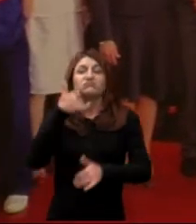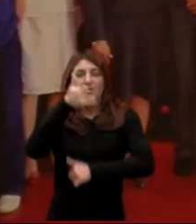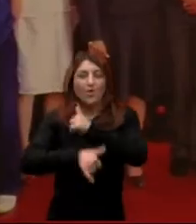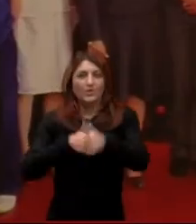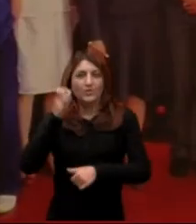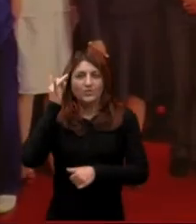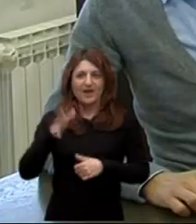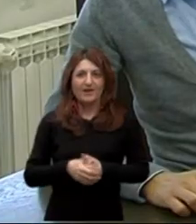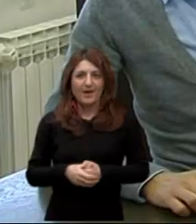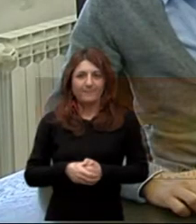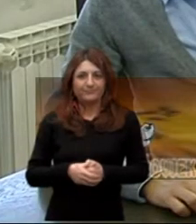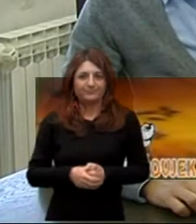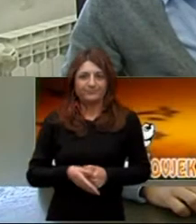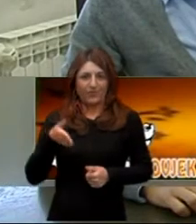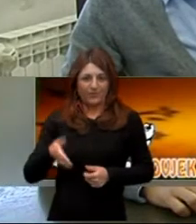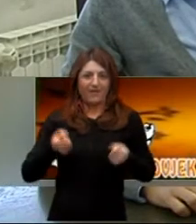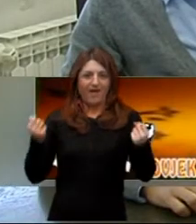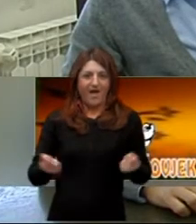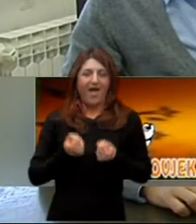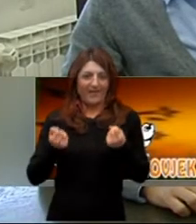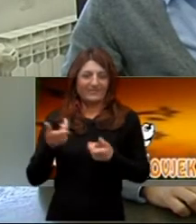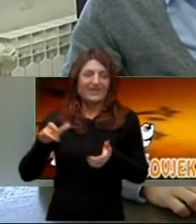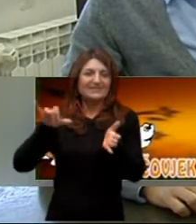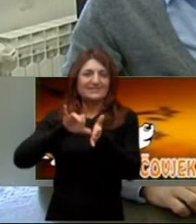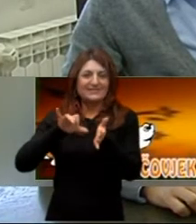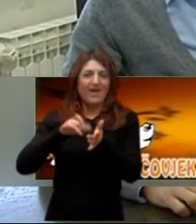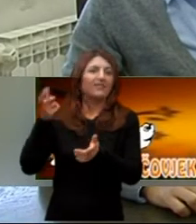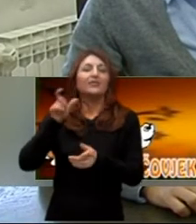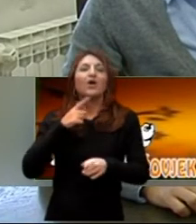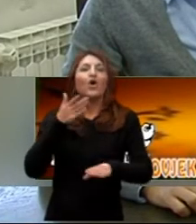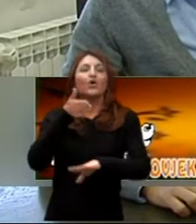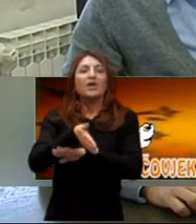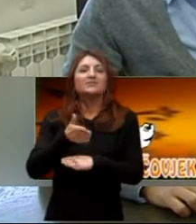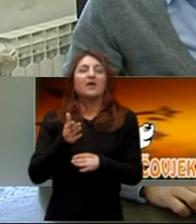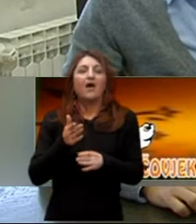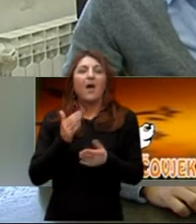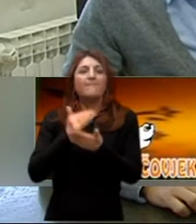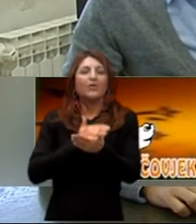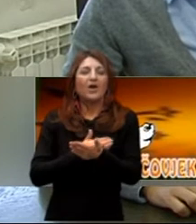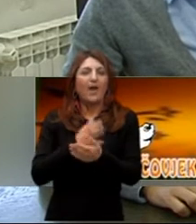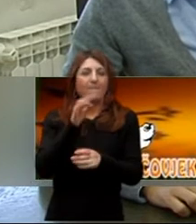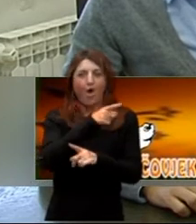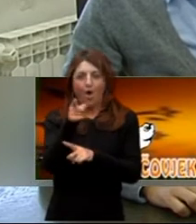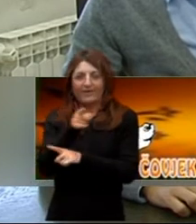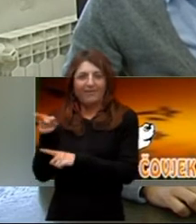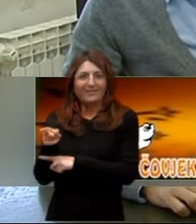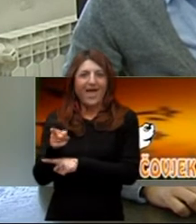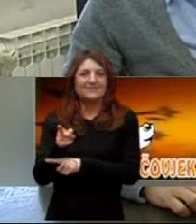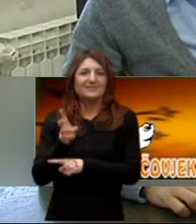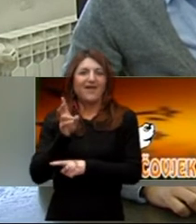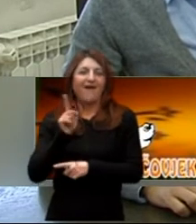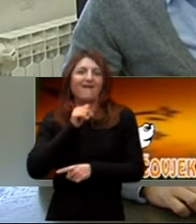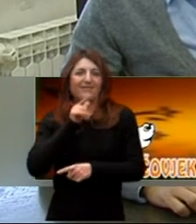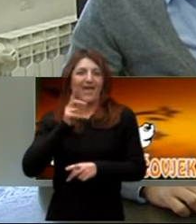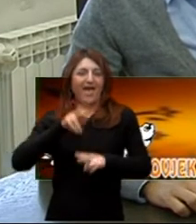dana. Aktivnosti centra i sama zamišljenost centra je kroz programe orijentacije i mobiliteta smo krenuli. Znači, to je